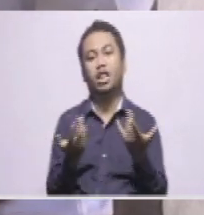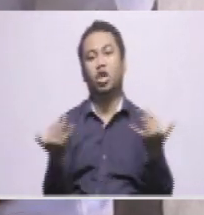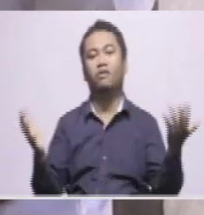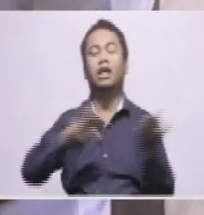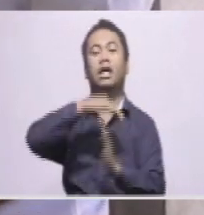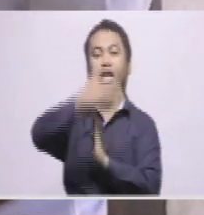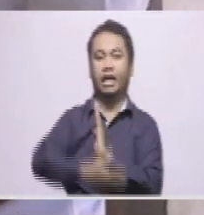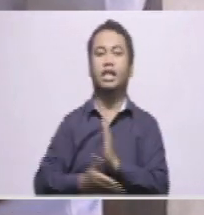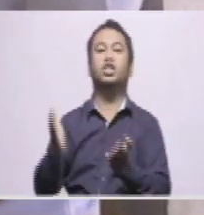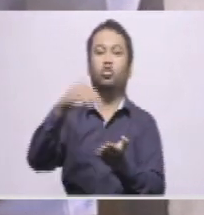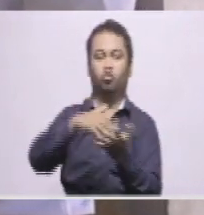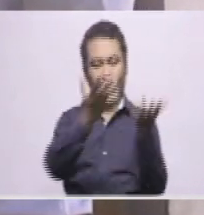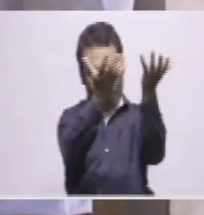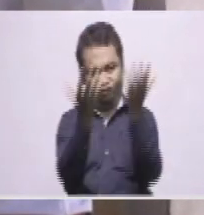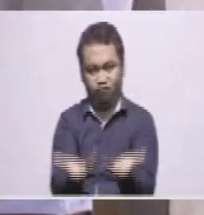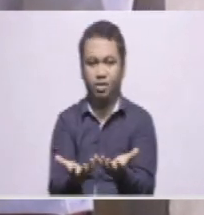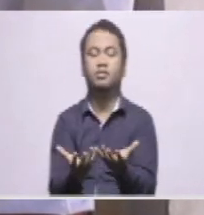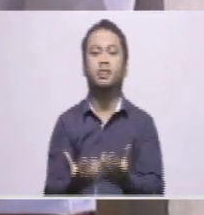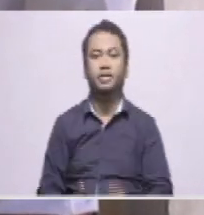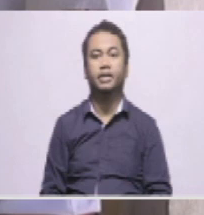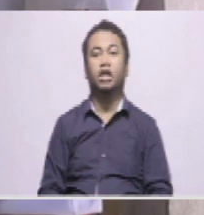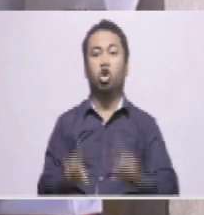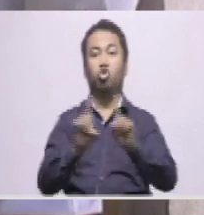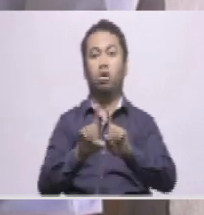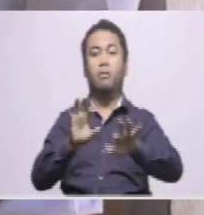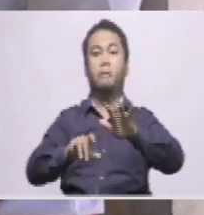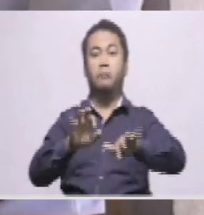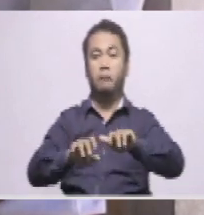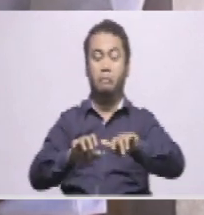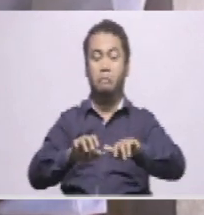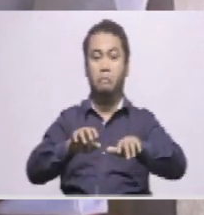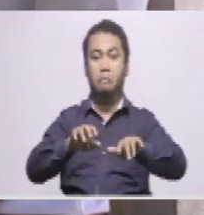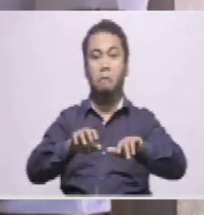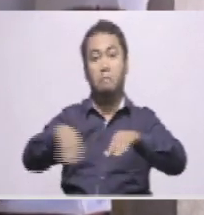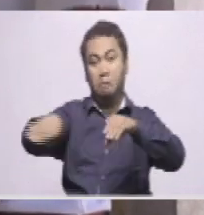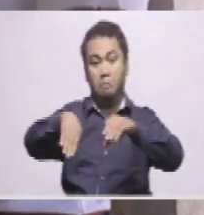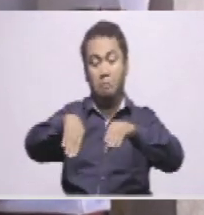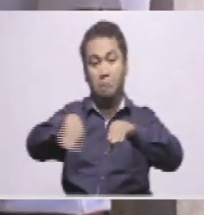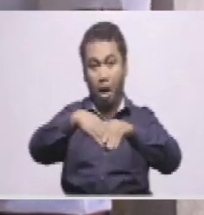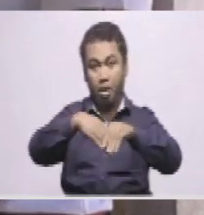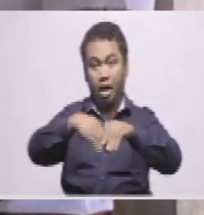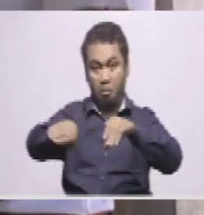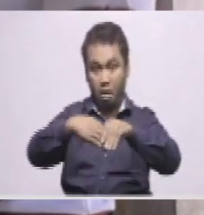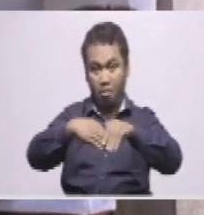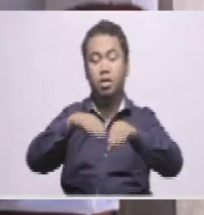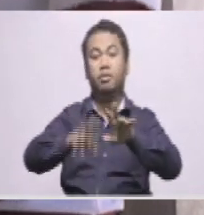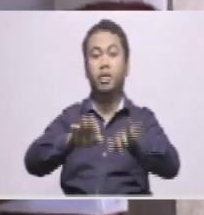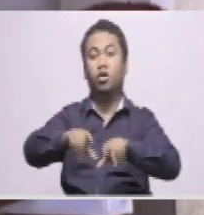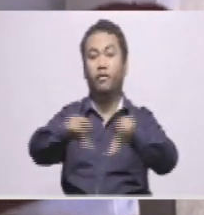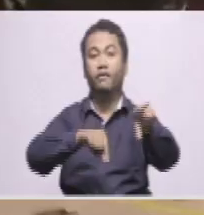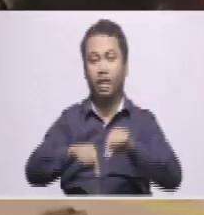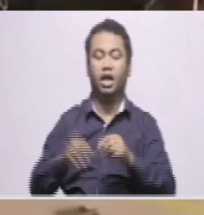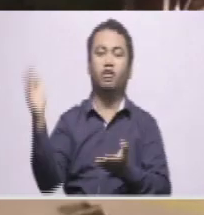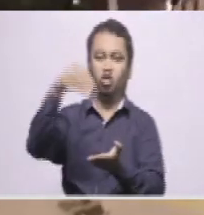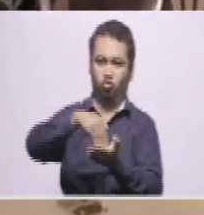efa disponible koa zany ireo ny membre bureau électoral rehetra manatanteraka ny fifidianana, ary hita fa dia mavitsika ny olona amin'izao maraina izao a,